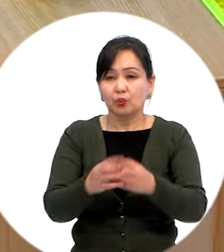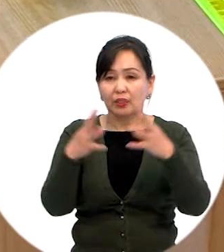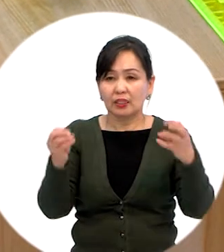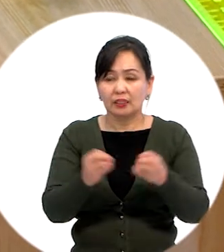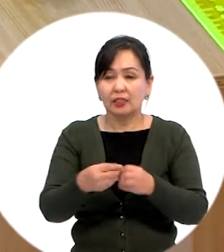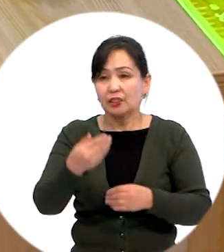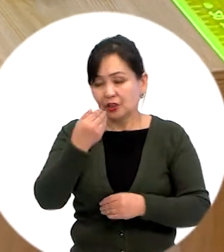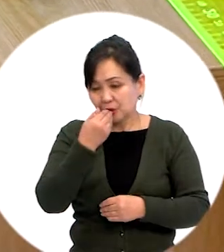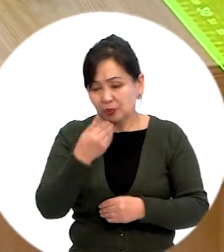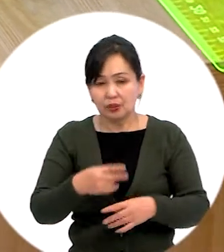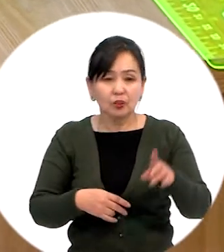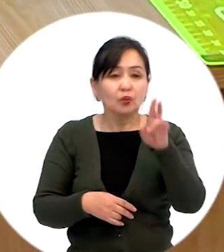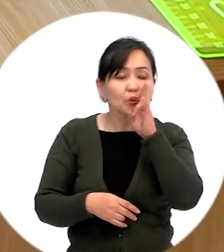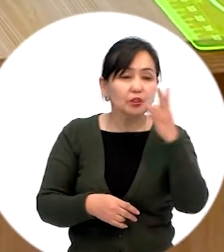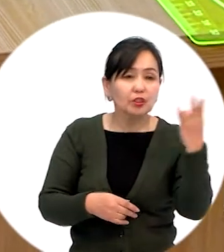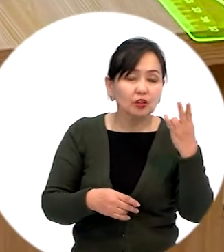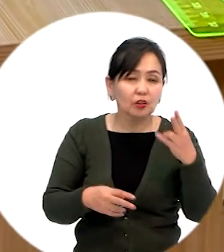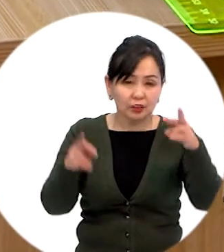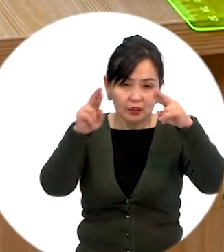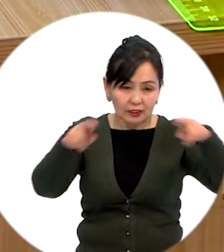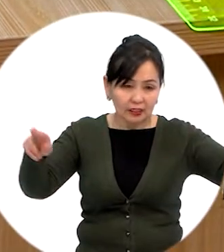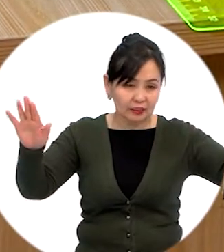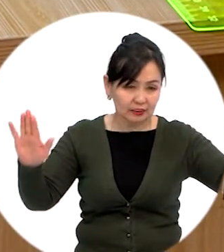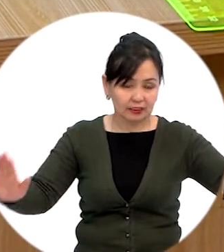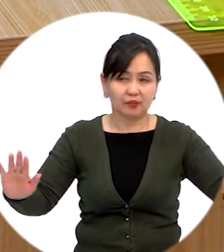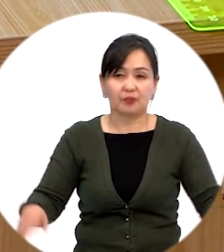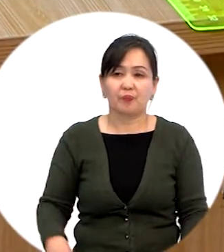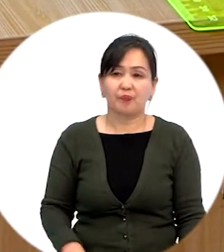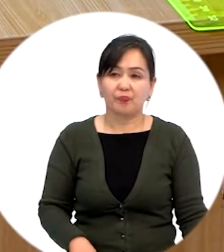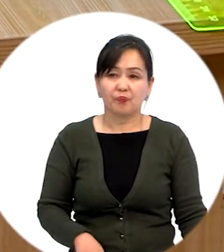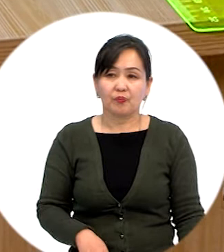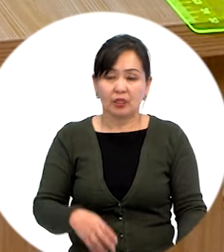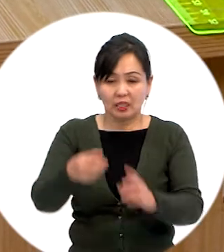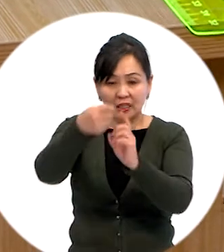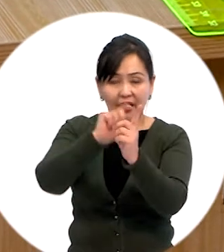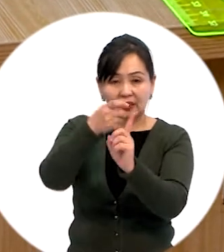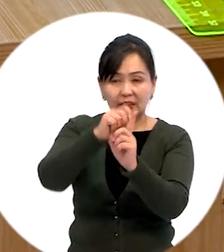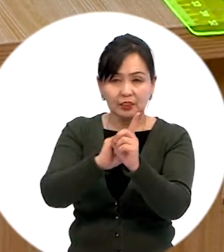гэж англиж тавь. За гадил жимс маань